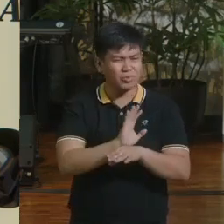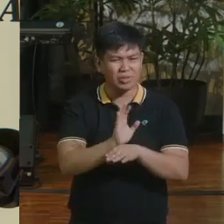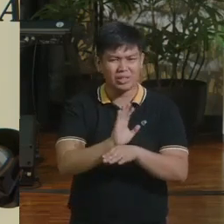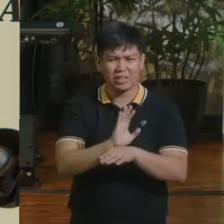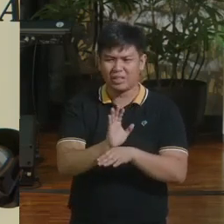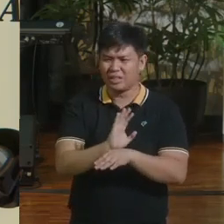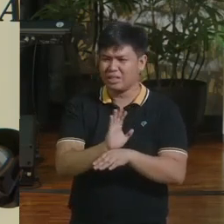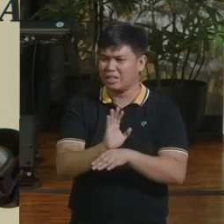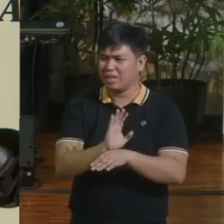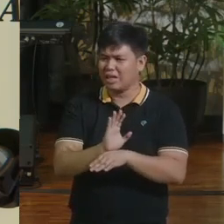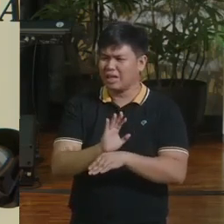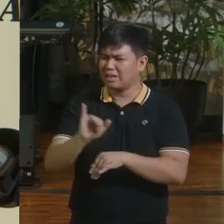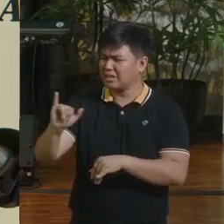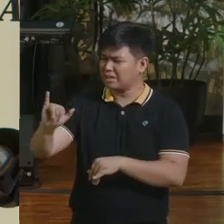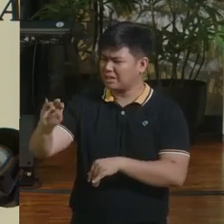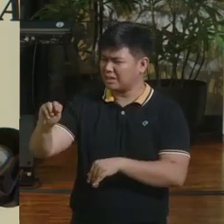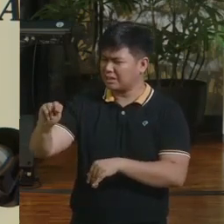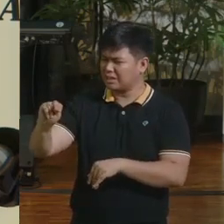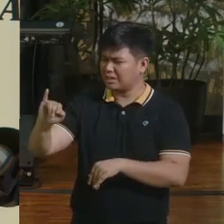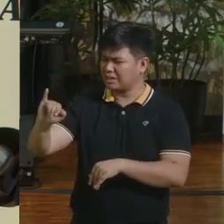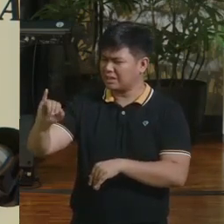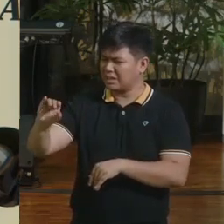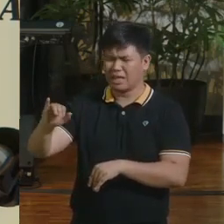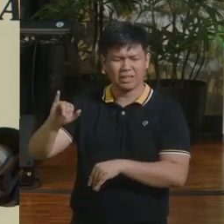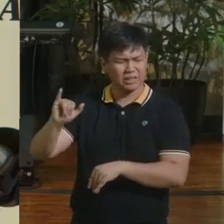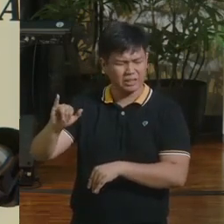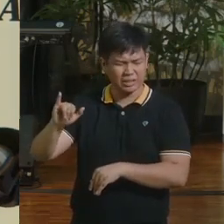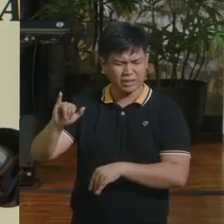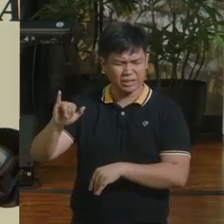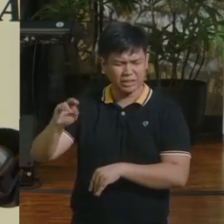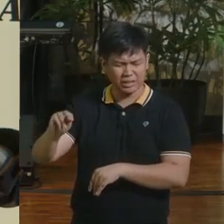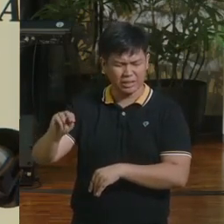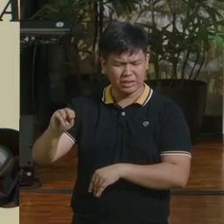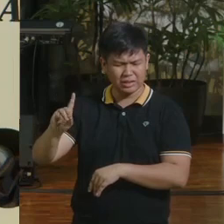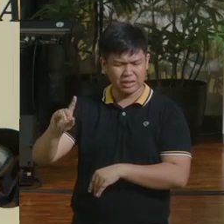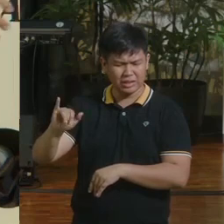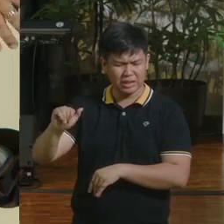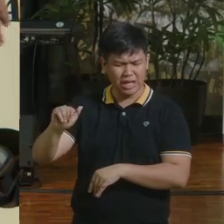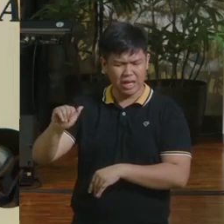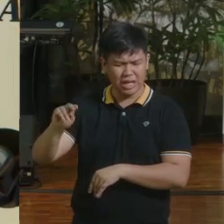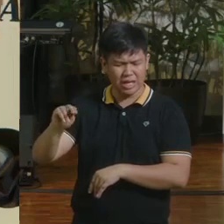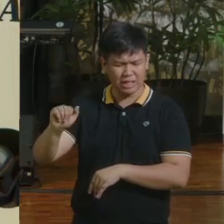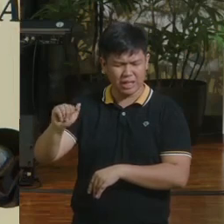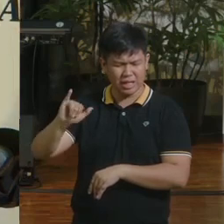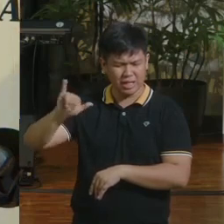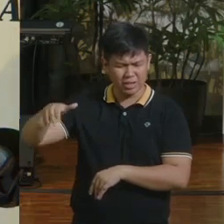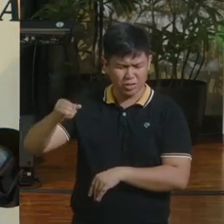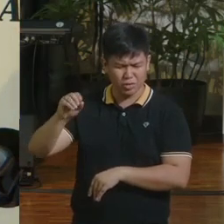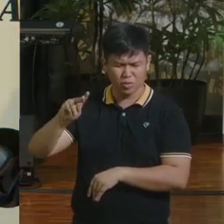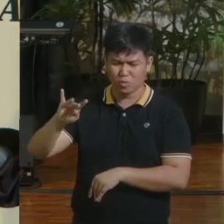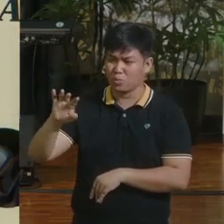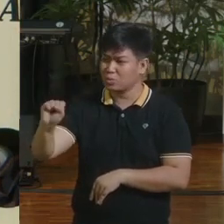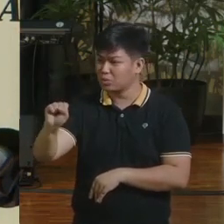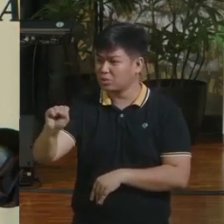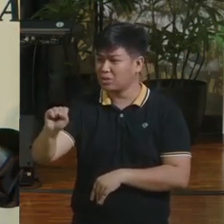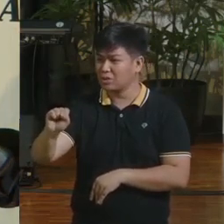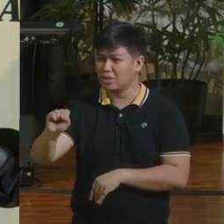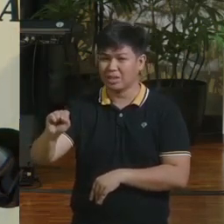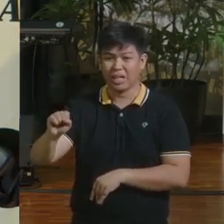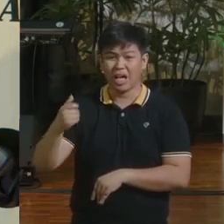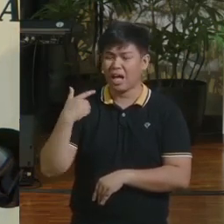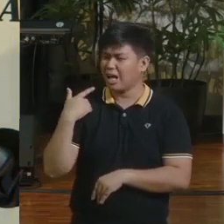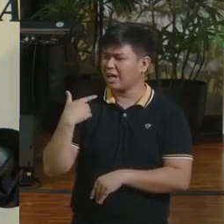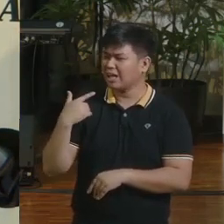movie, nangangabayo si Harrison Ford. Pumasok siya, yung pong pinasok niya